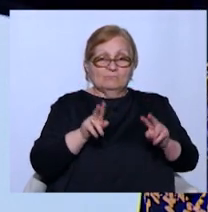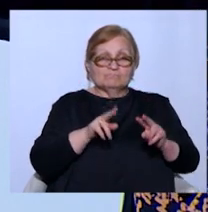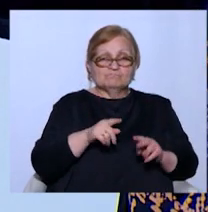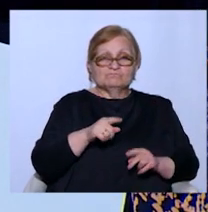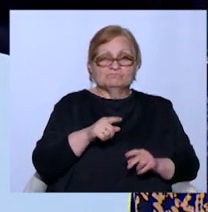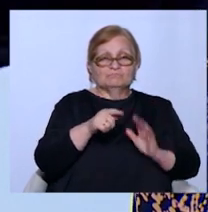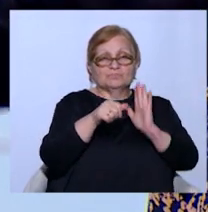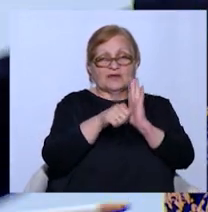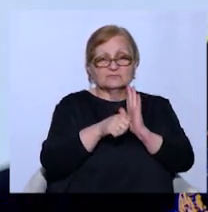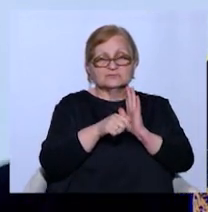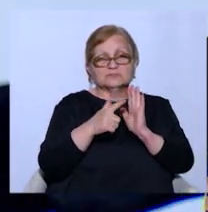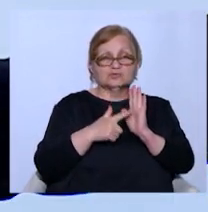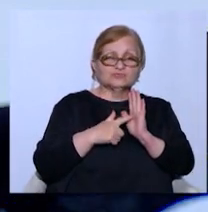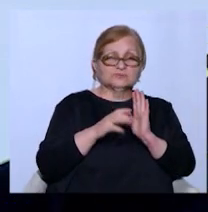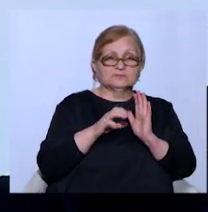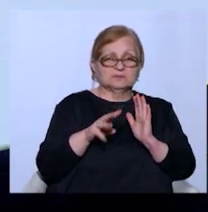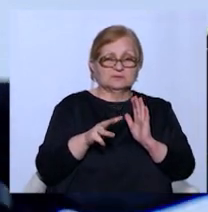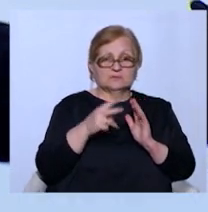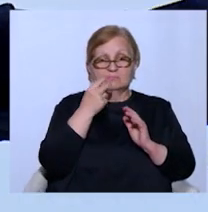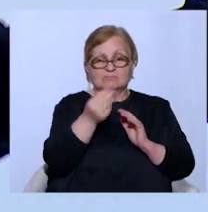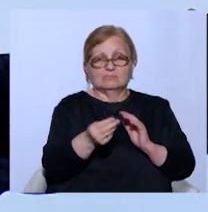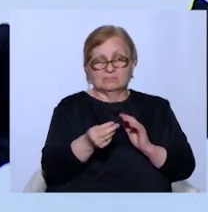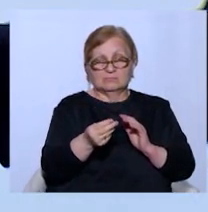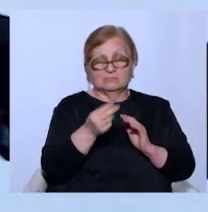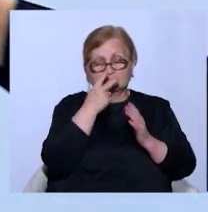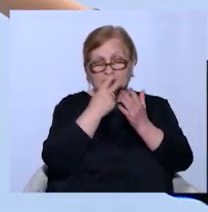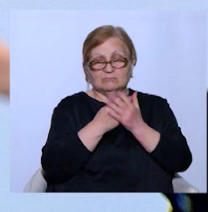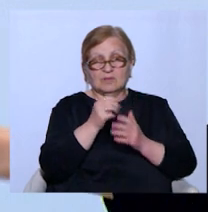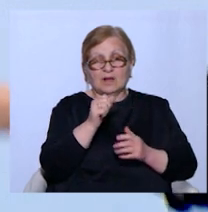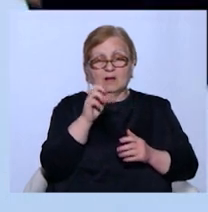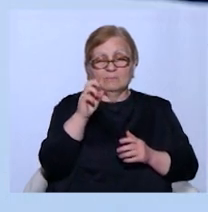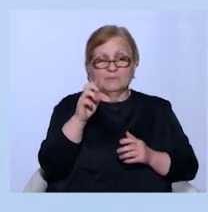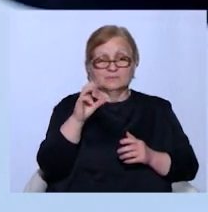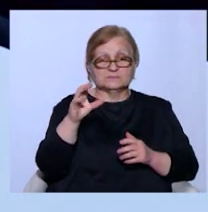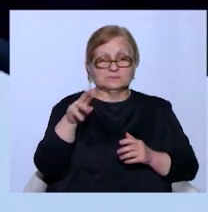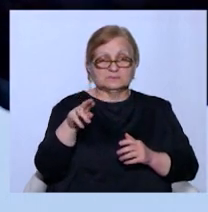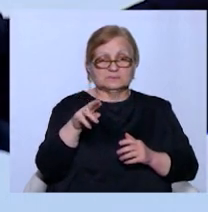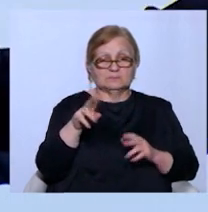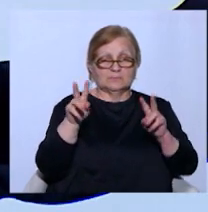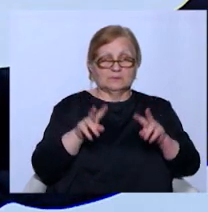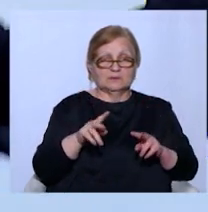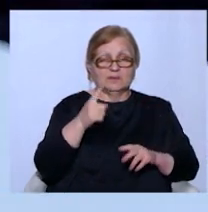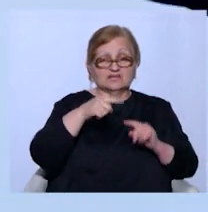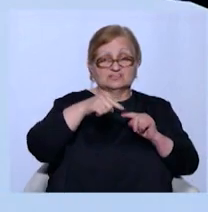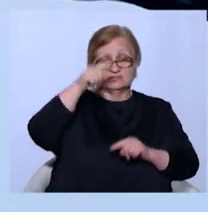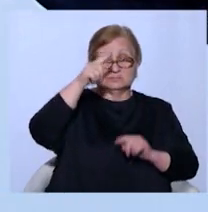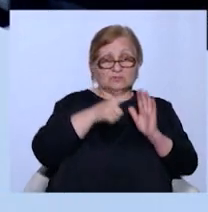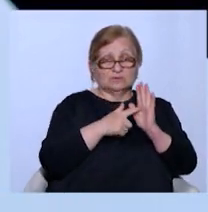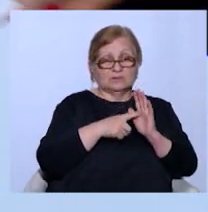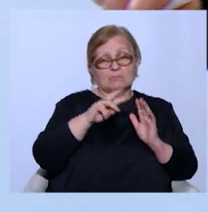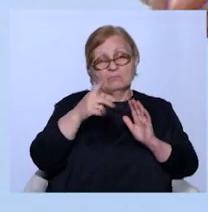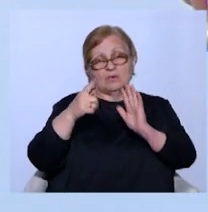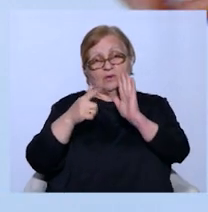სიგრძეები 6 და 7 სანტიმეტრია, ნახაზე მოცემული გვაქვს. გვაქვს ABCD პარალელოგრამი, ერთი სიმაღლეა 7,